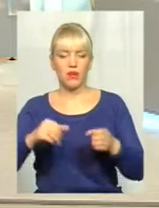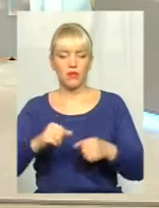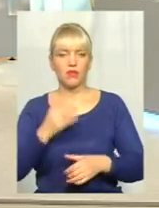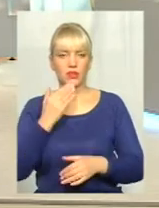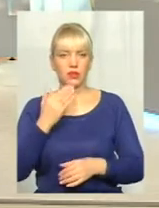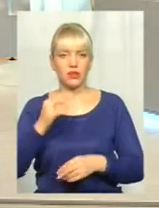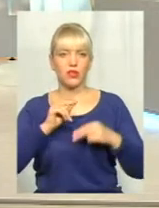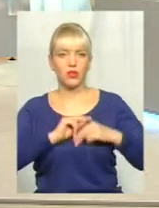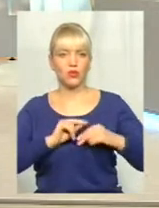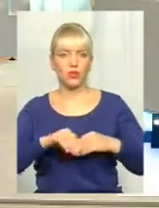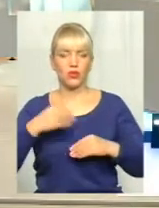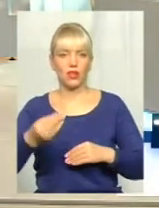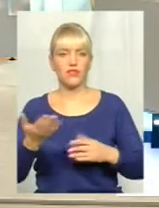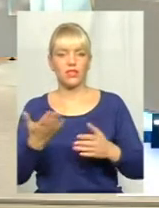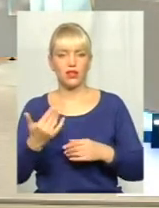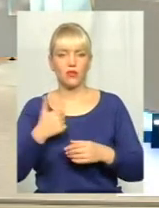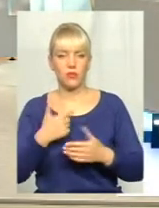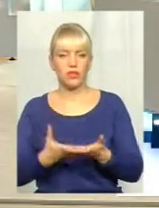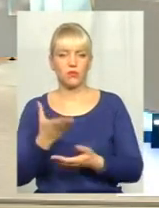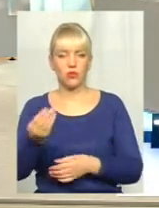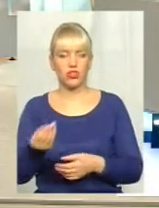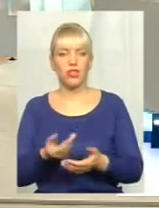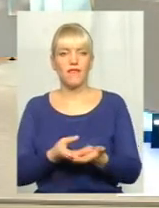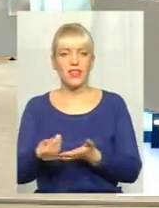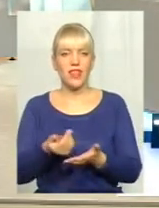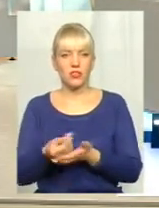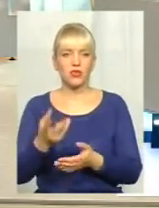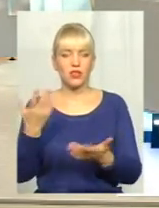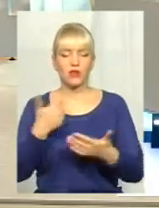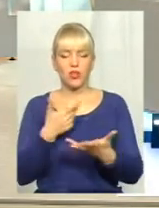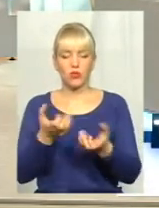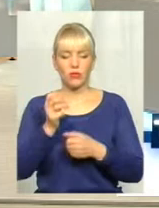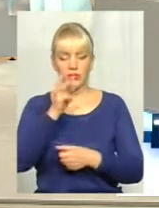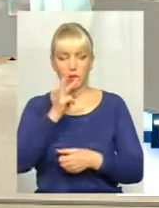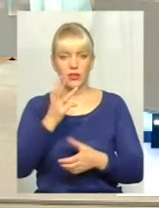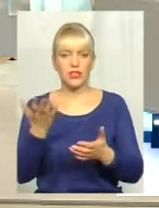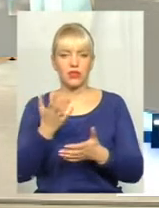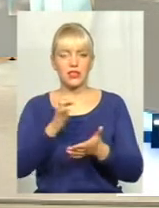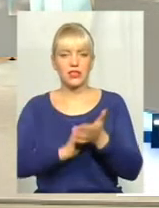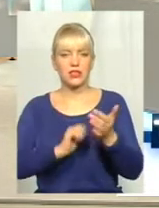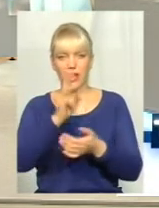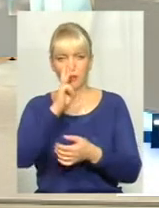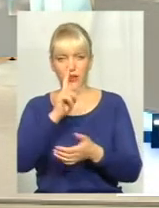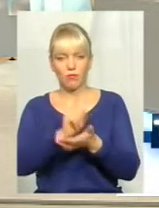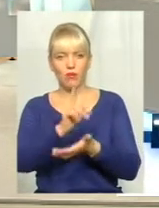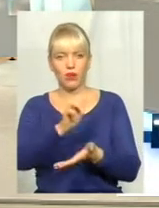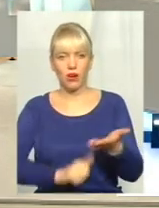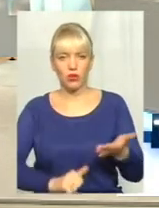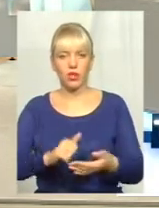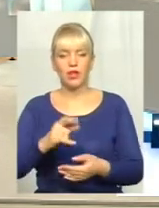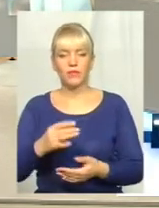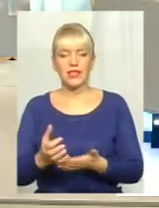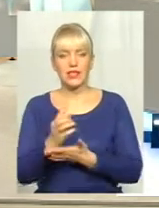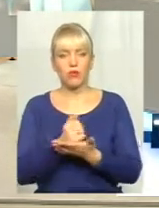запитати роботодавця, який в мене сплачений внесок, яку я отримав заробітну плату, з якої заробітної плати сплачені податки і збори